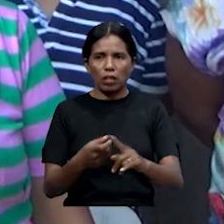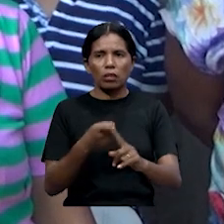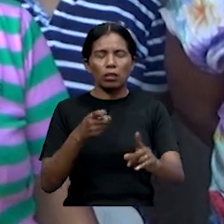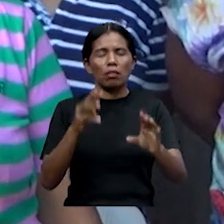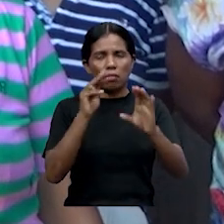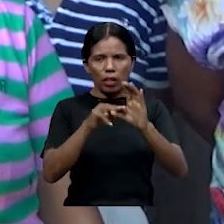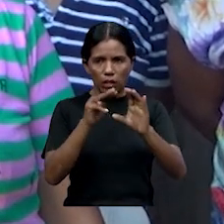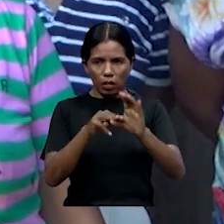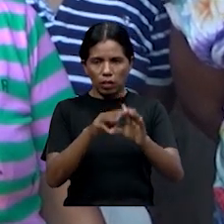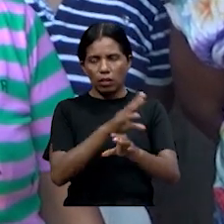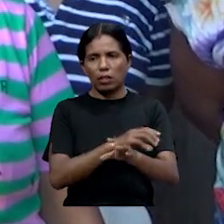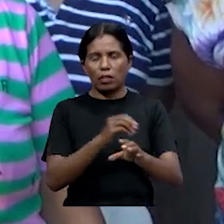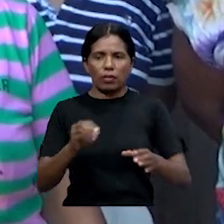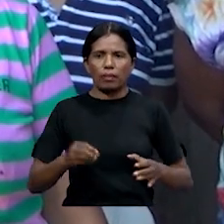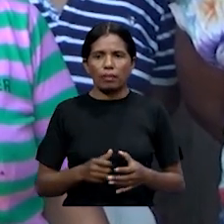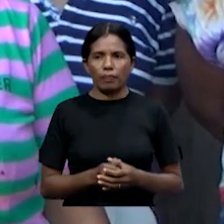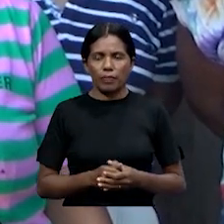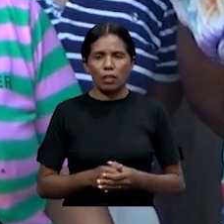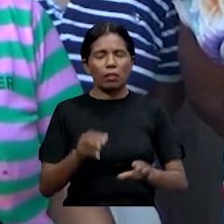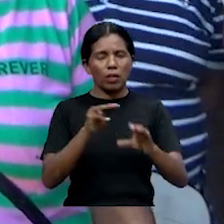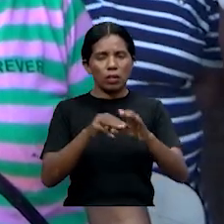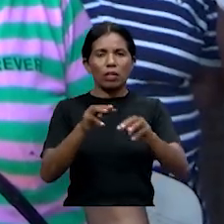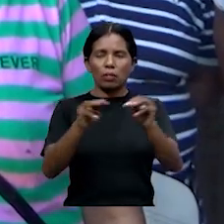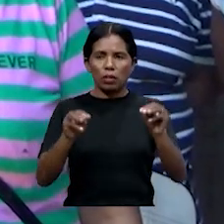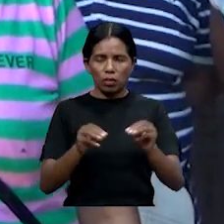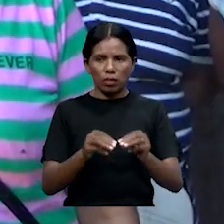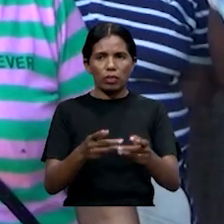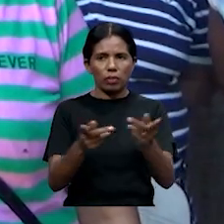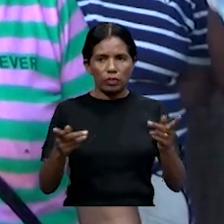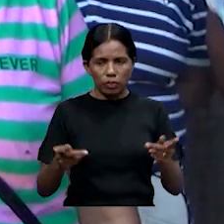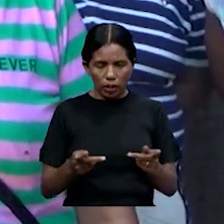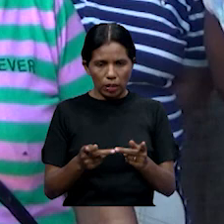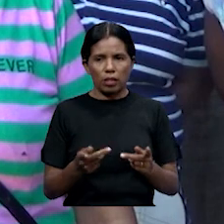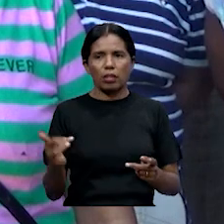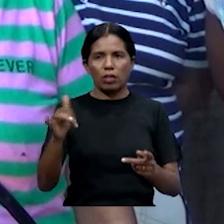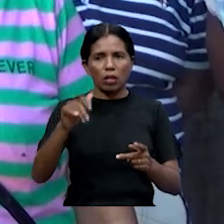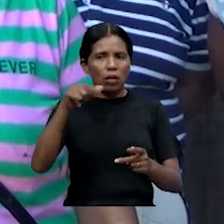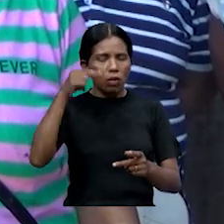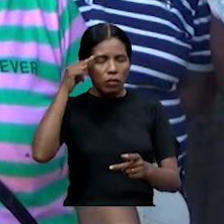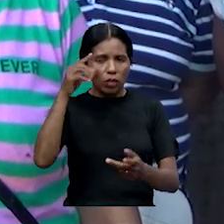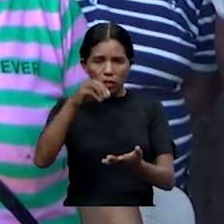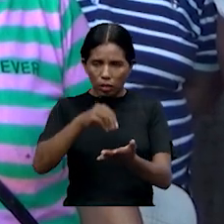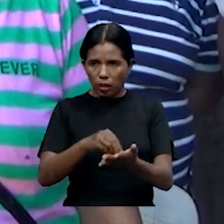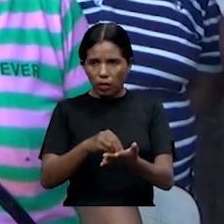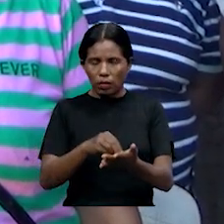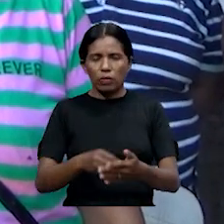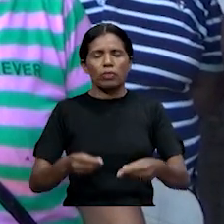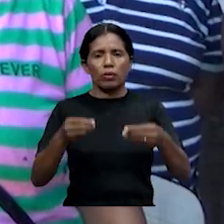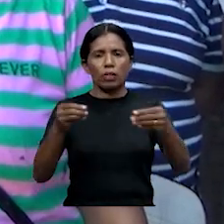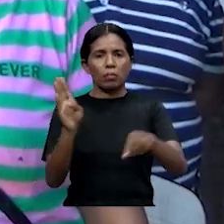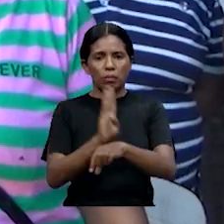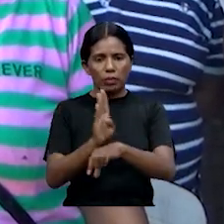markar gua, oh mal jastan husi markar ni aga municipalnya. Fatin ni be mak kuvernu kriya na ba vendor